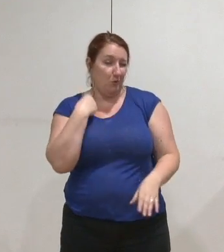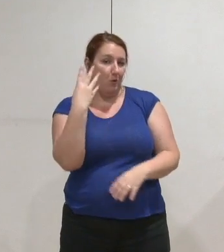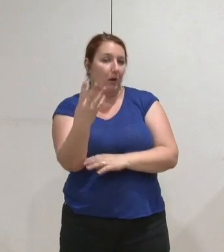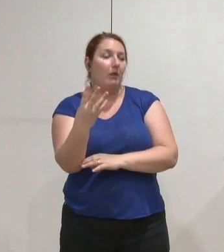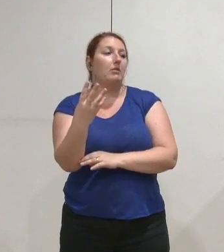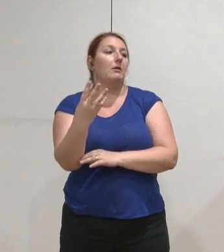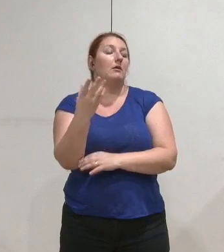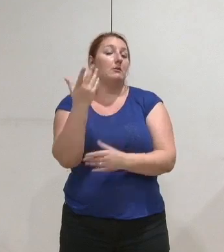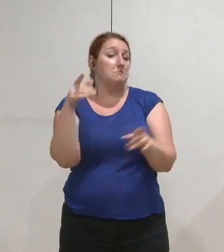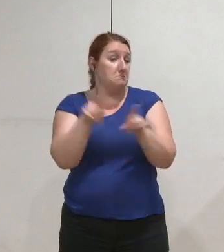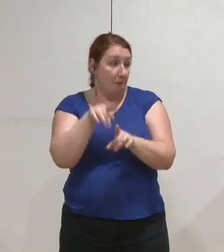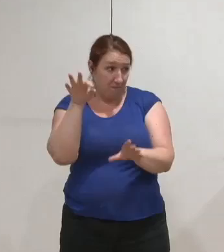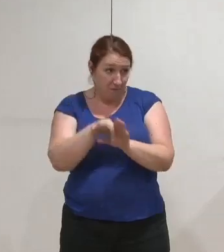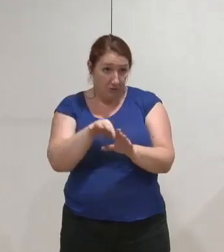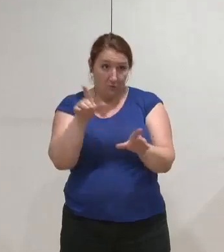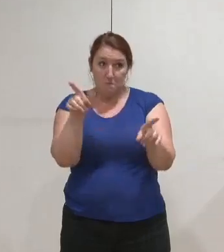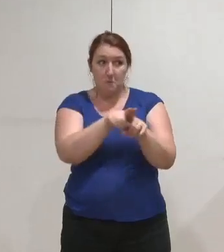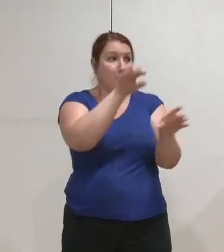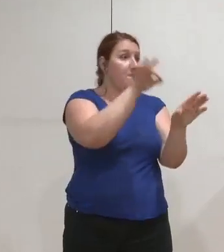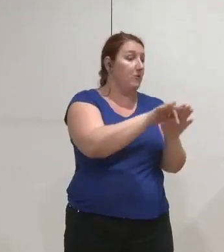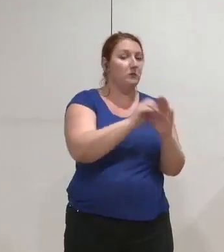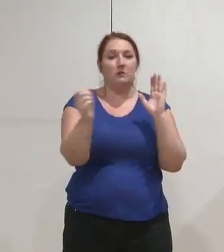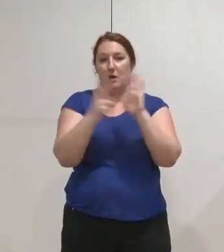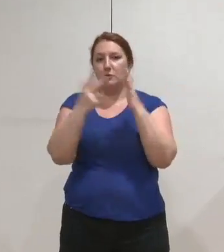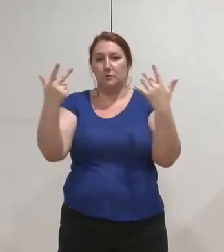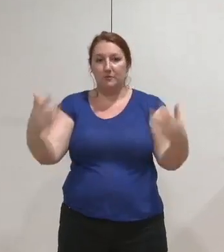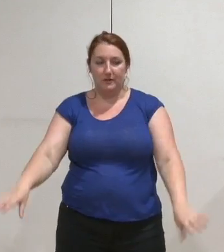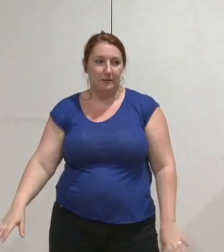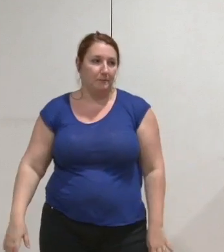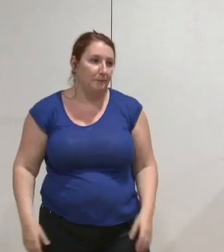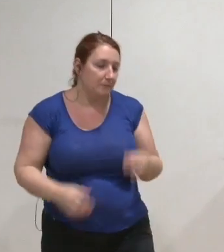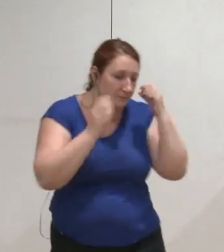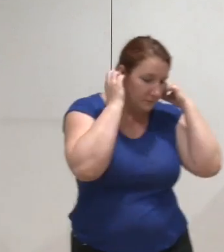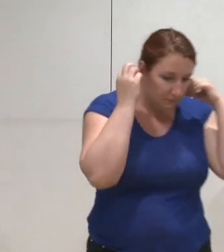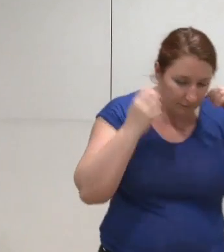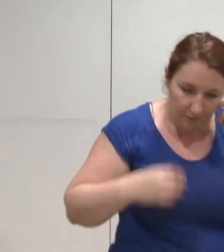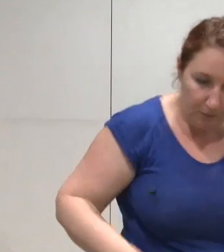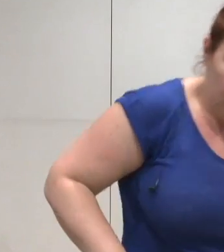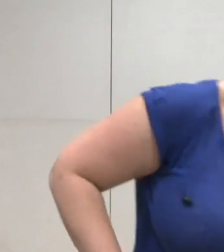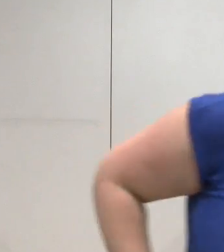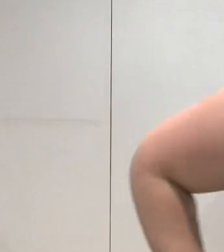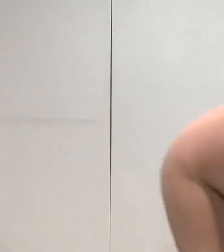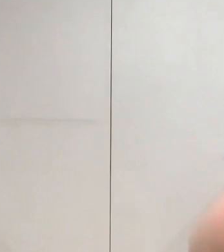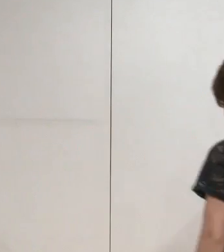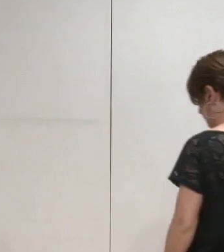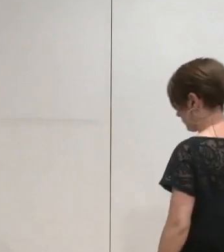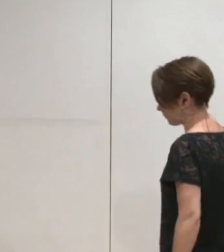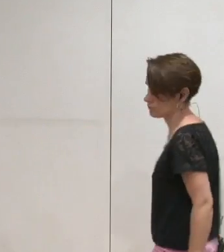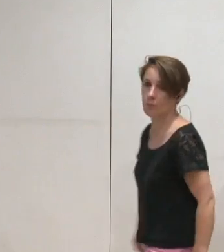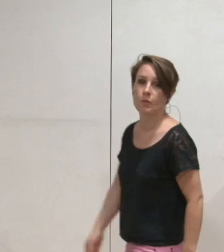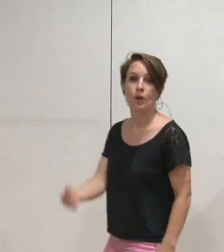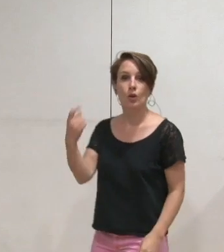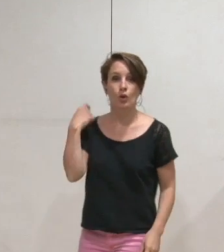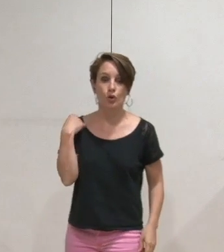amendée même vote même vote donc délibération adopté délibération numéro 5 sur les autorisations de